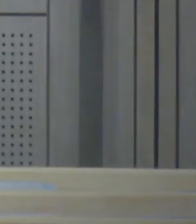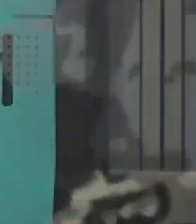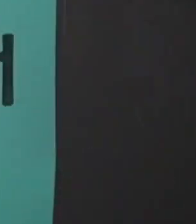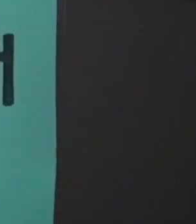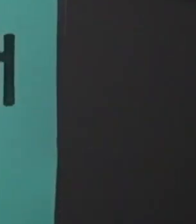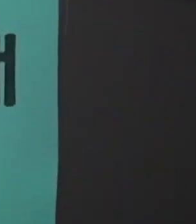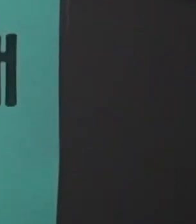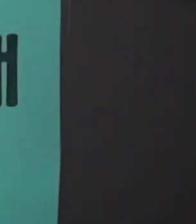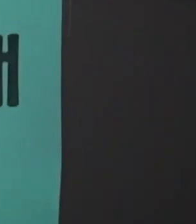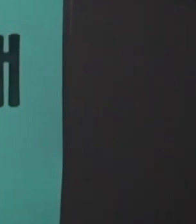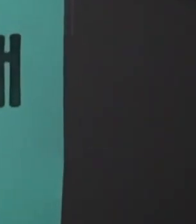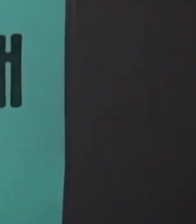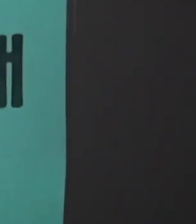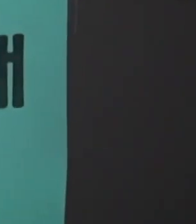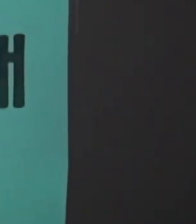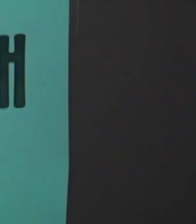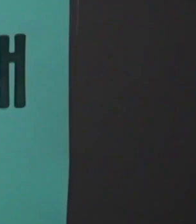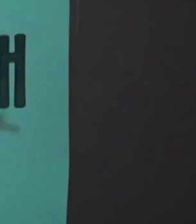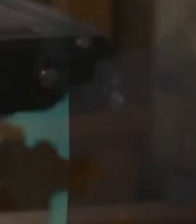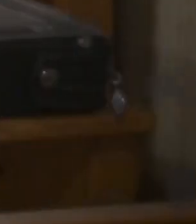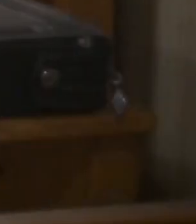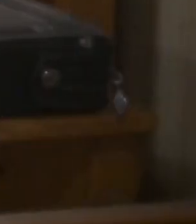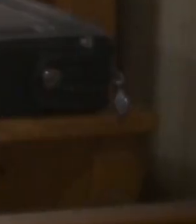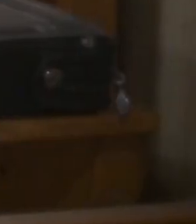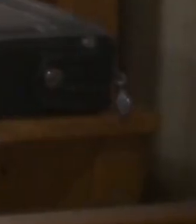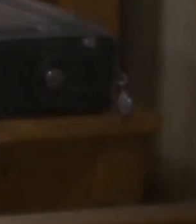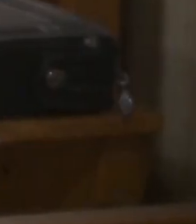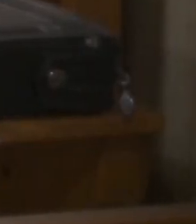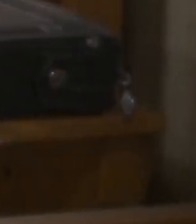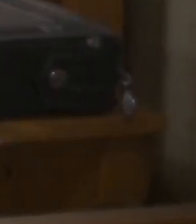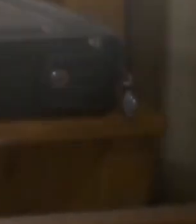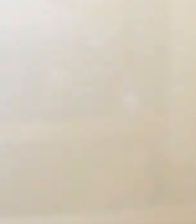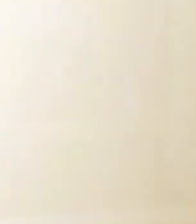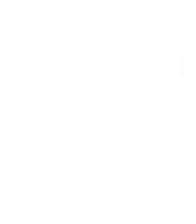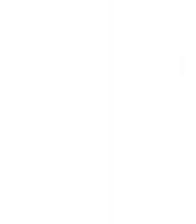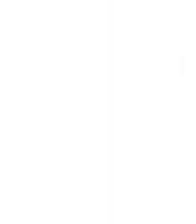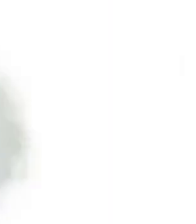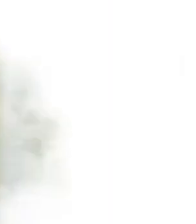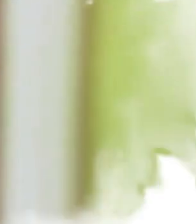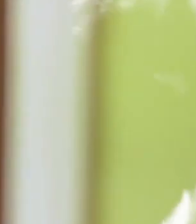속에서 우리의 영적 호흡을 끊어져 갑니다